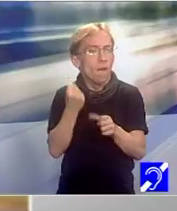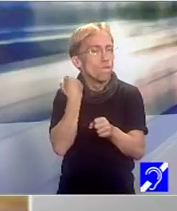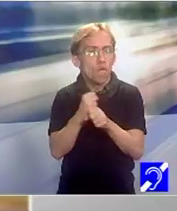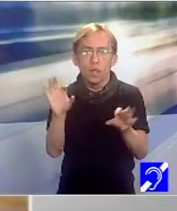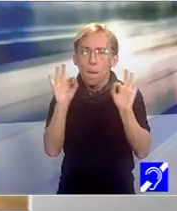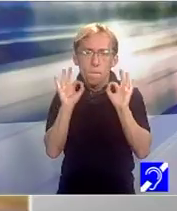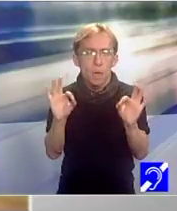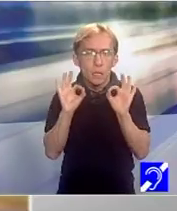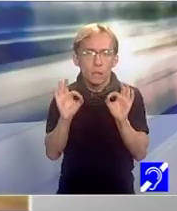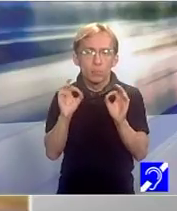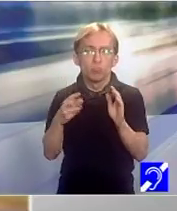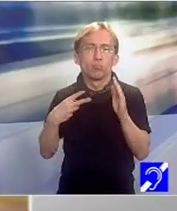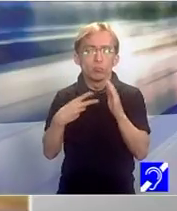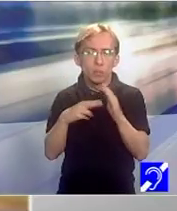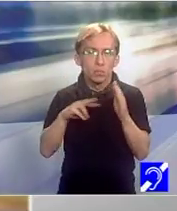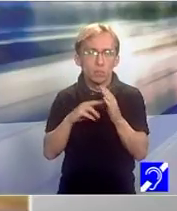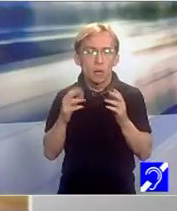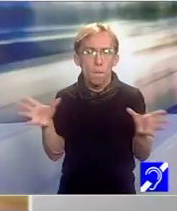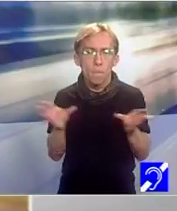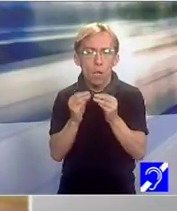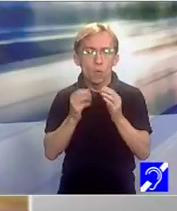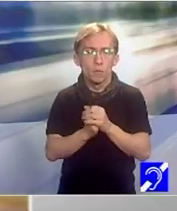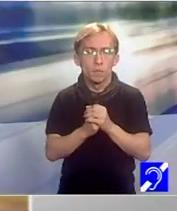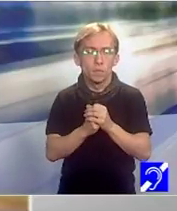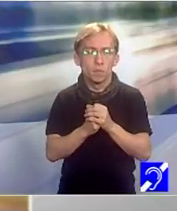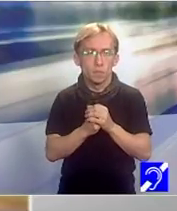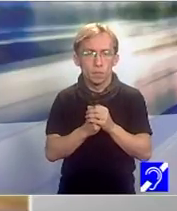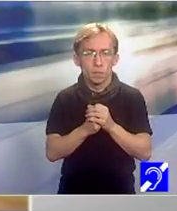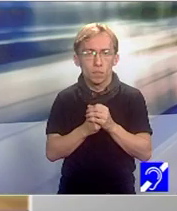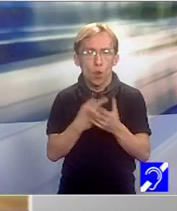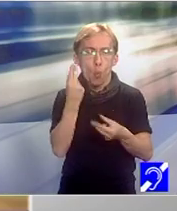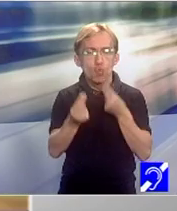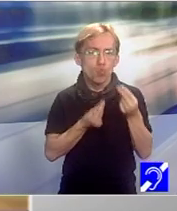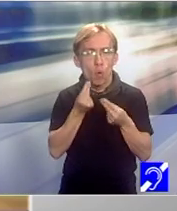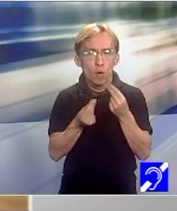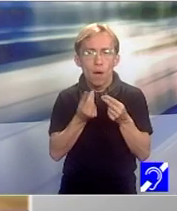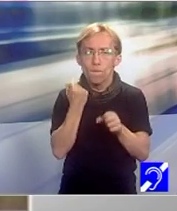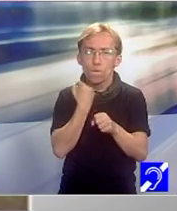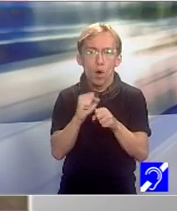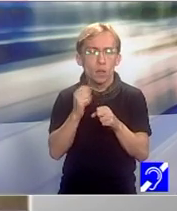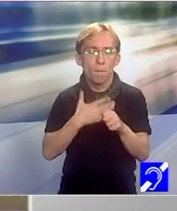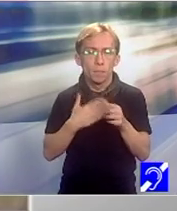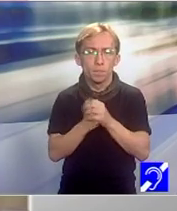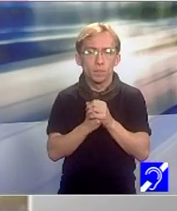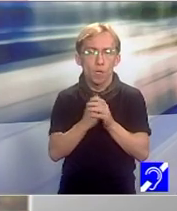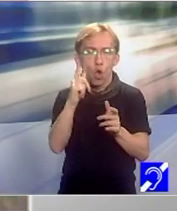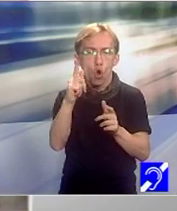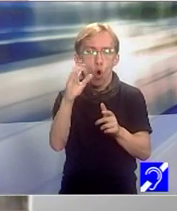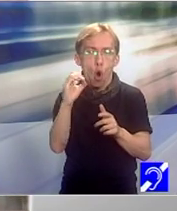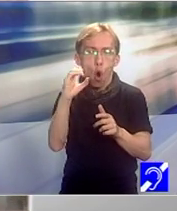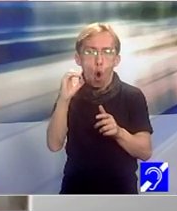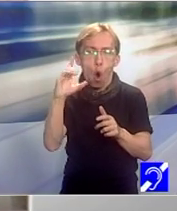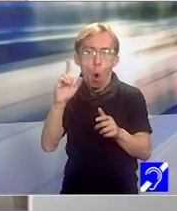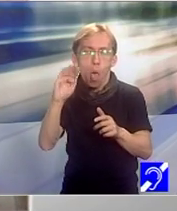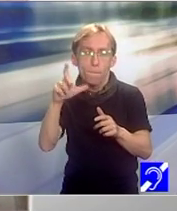cu ceilalți și probabil că și de aici decurge un joc destul de bun. Golbalul nu are însă o